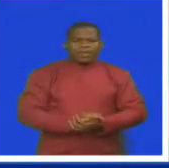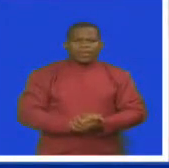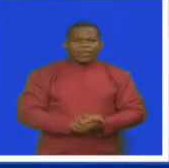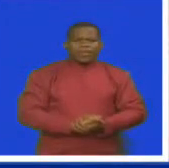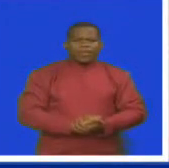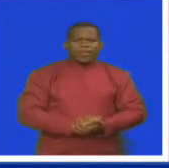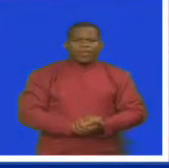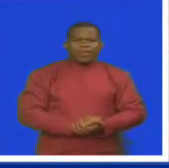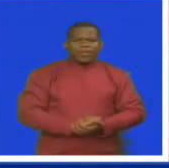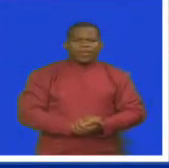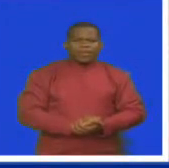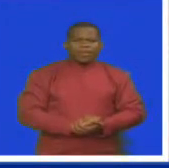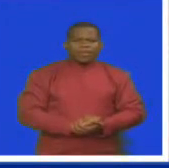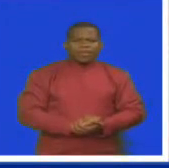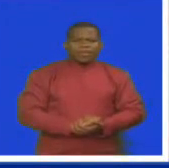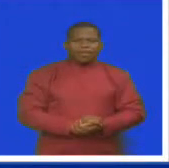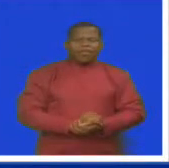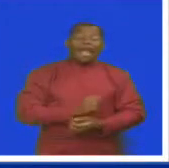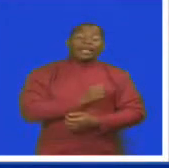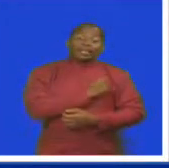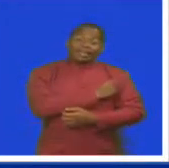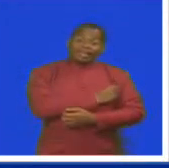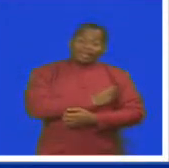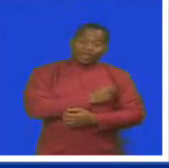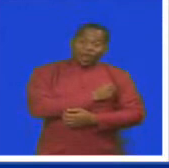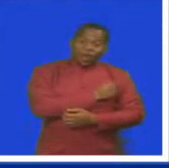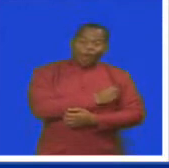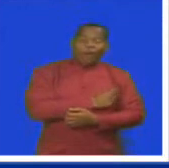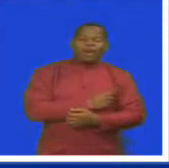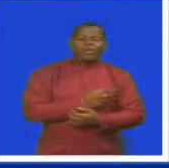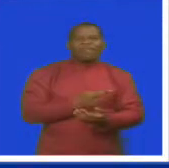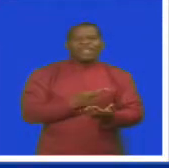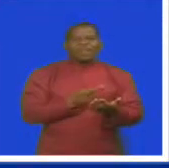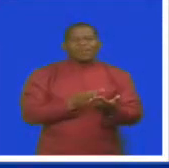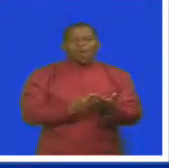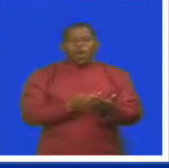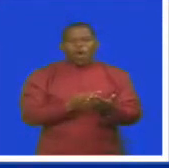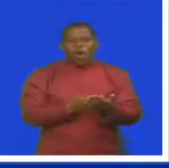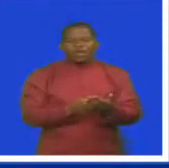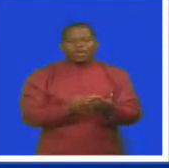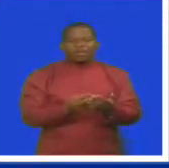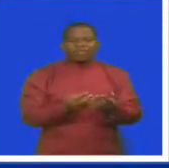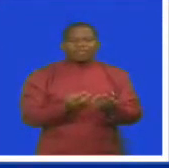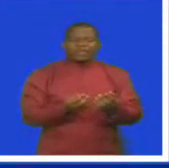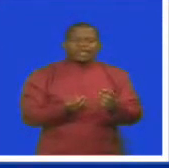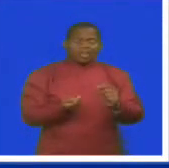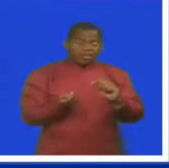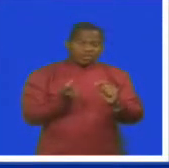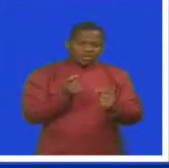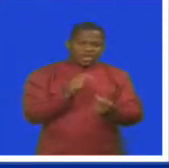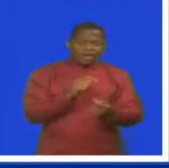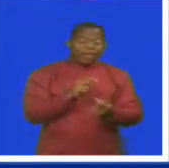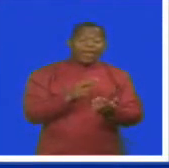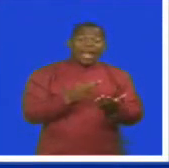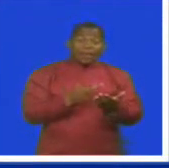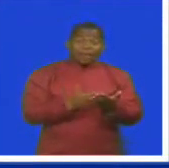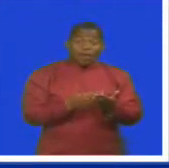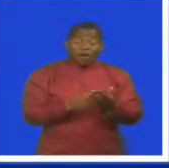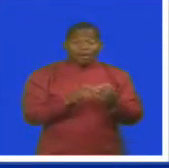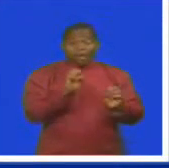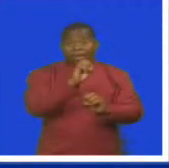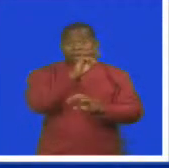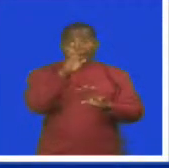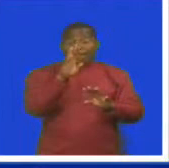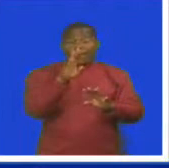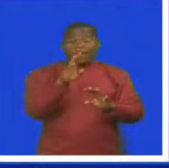ePhalamende. Malanga namahle siyaxolisa kakhulu ngephambana kwato tinkomishi tefu kanti indzaba lesiphuma kuyonglo yetiko letemthefo lapho